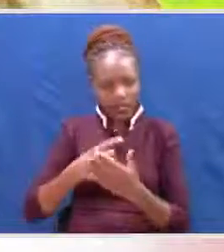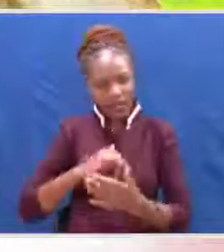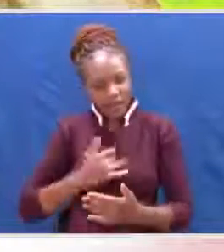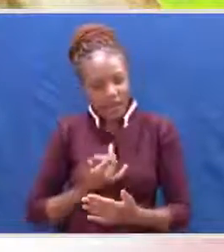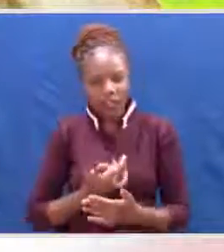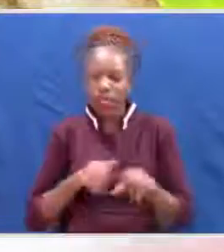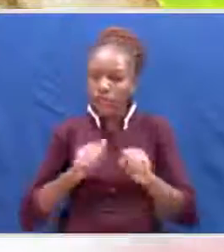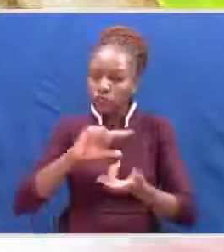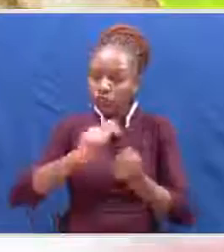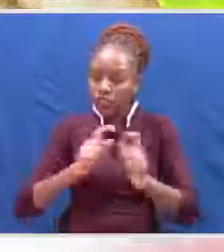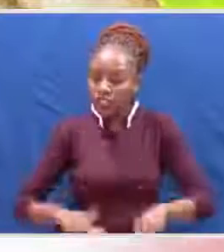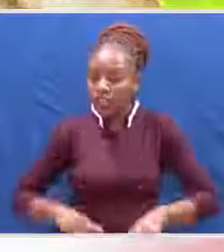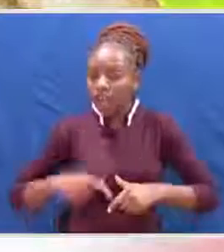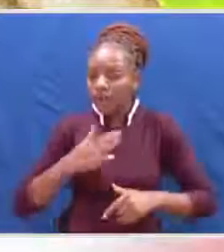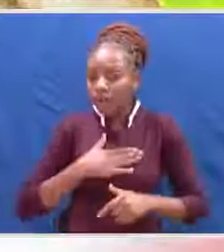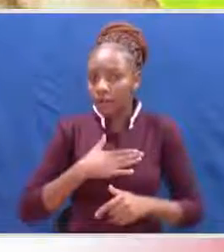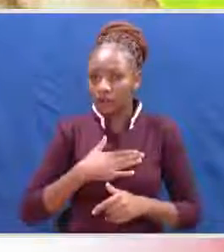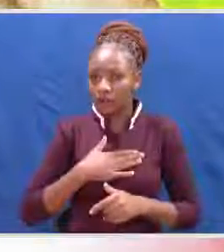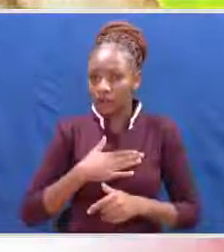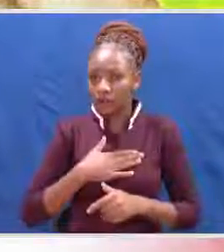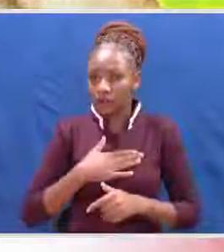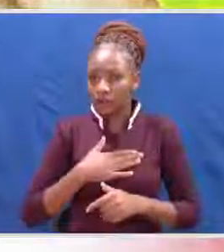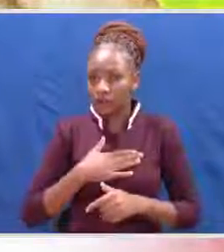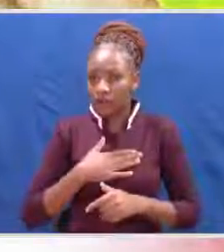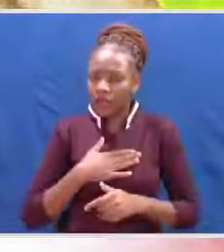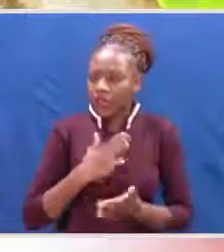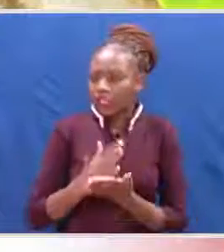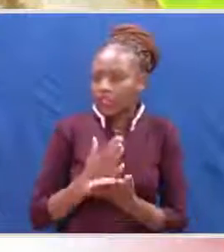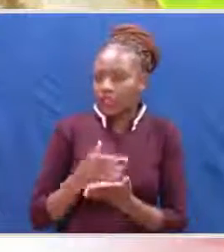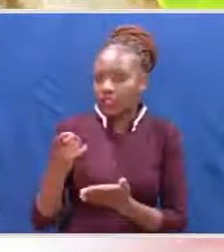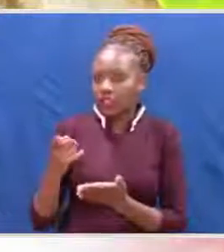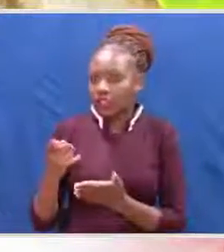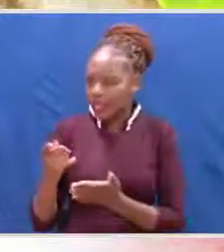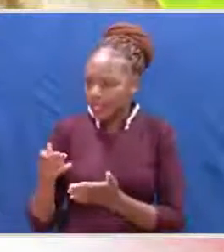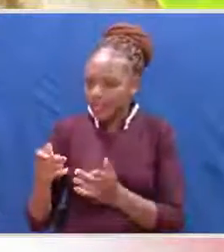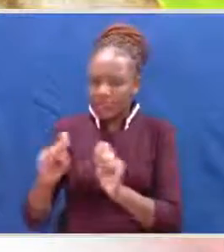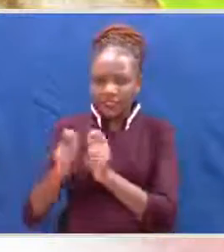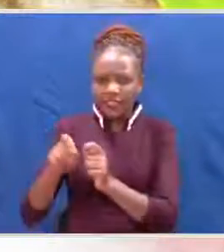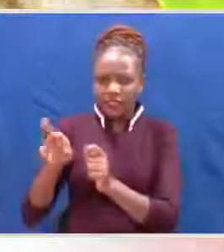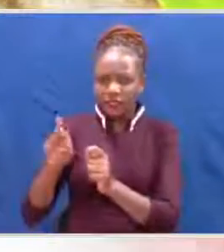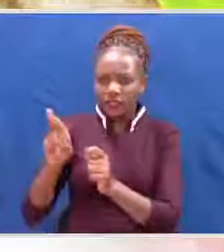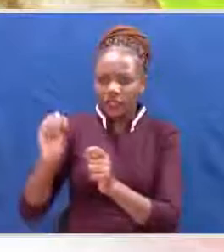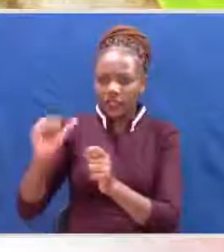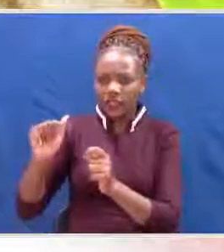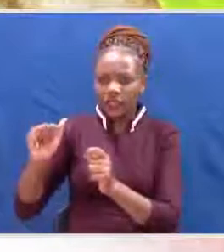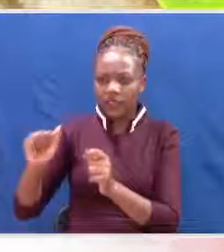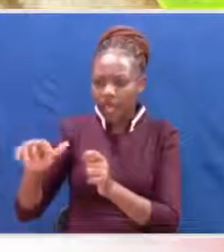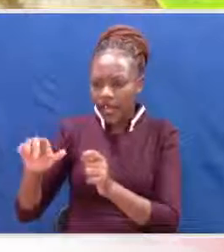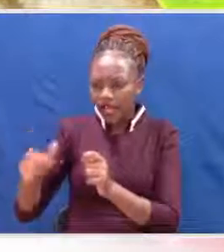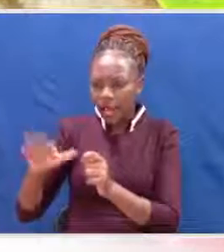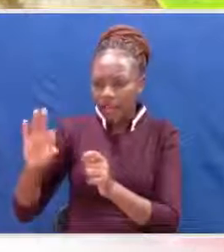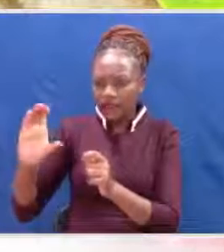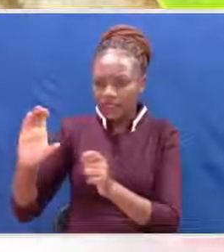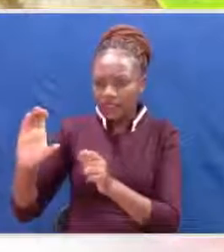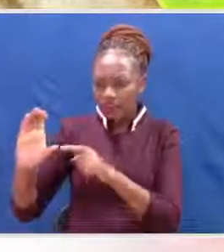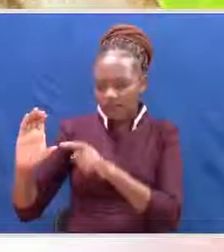yangu. So vile nilisign hiyo Rush, ndio haikuwa financial ipo, but ulikuwa unapata kila game na kuna at least sasa